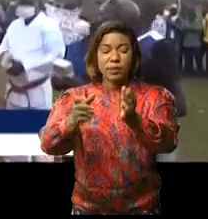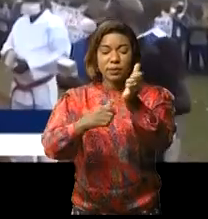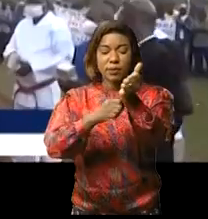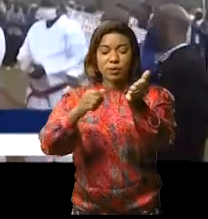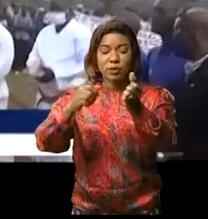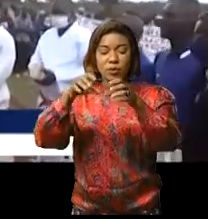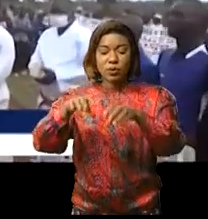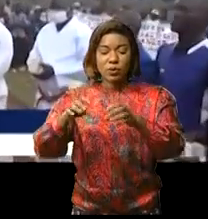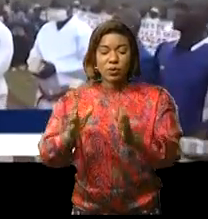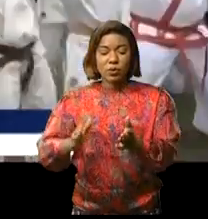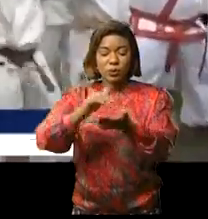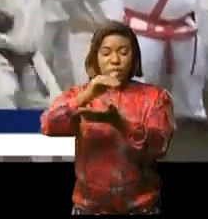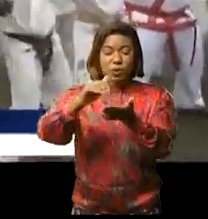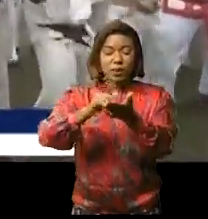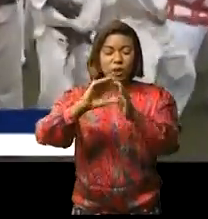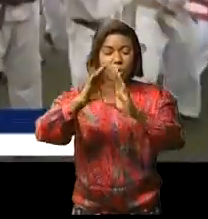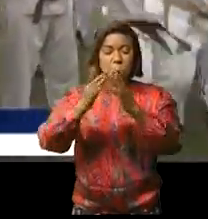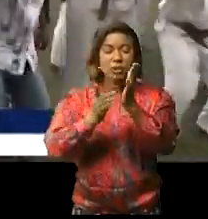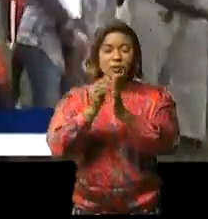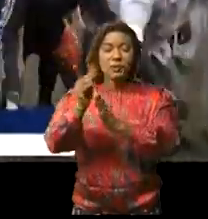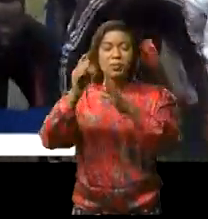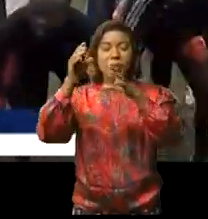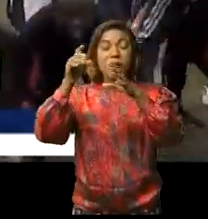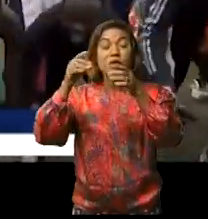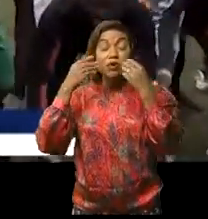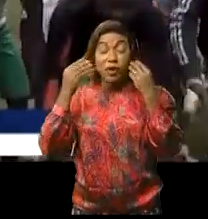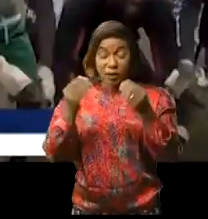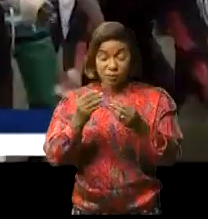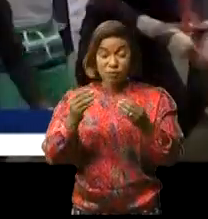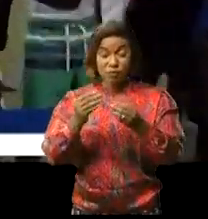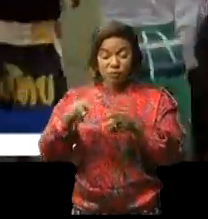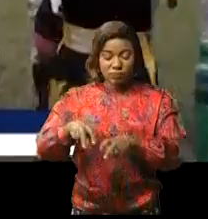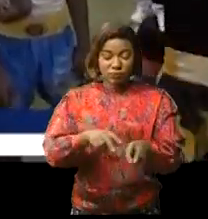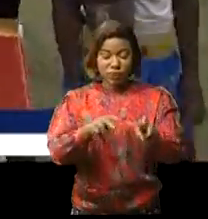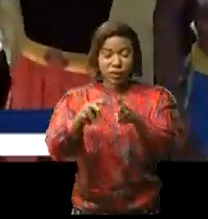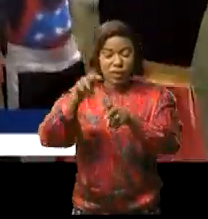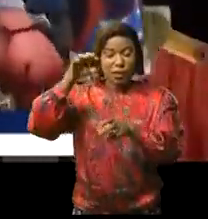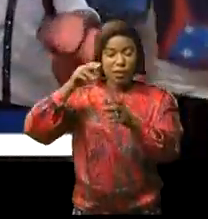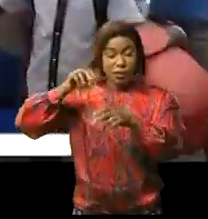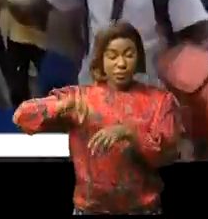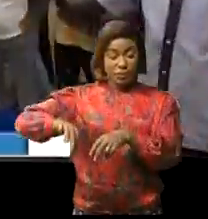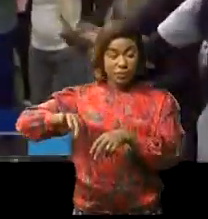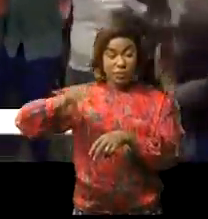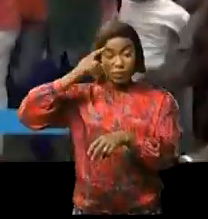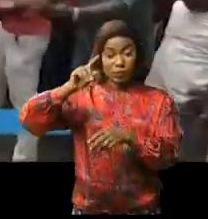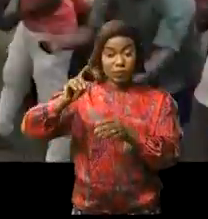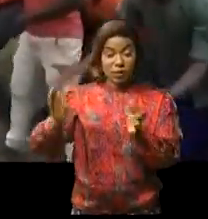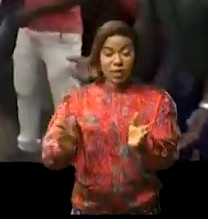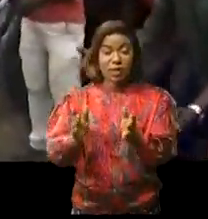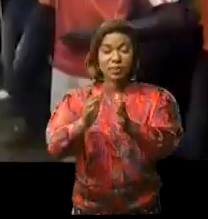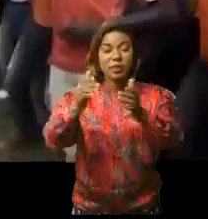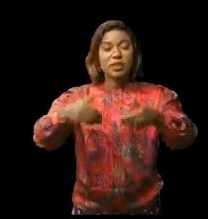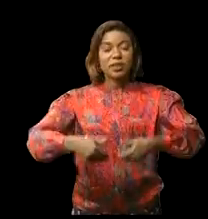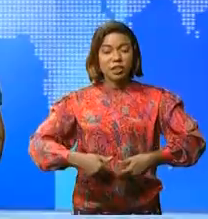tout processus de développement, dont le sport qui constitue l'un des moyens privilégiés pour l'encadrement de la jeunesse à venir du